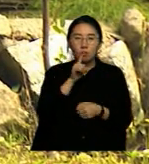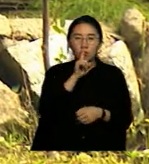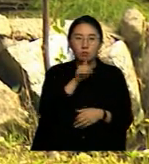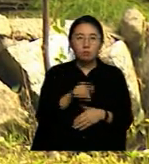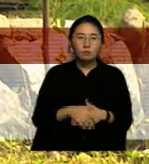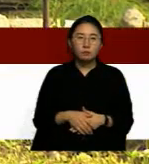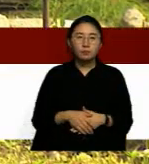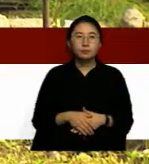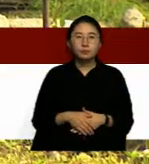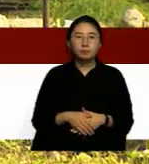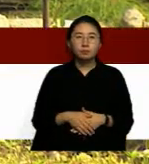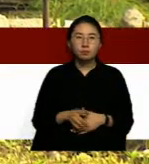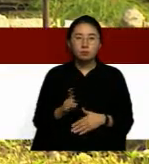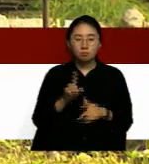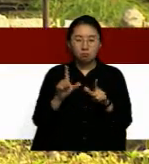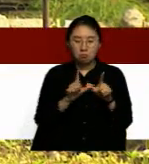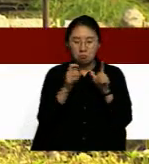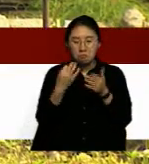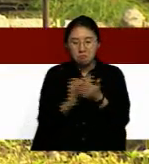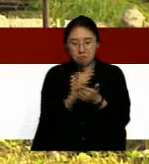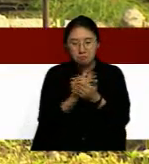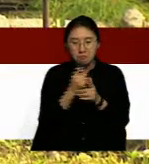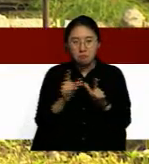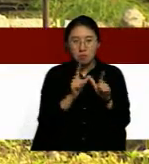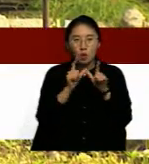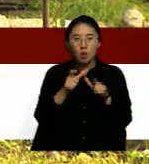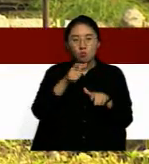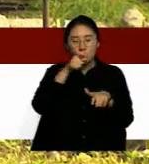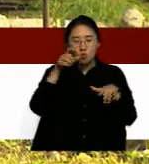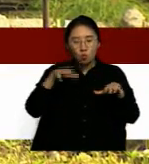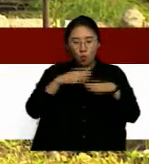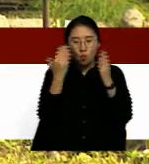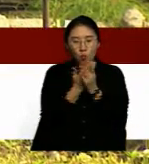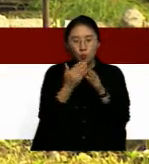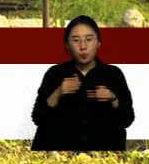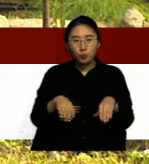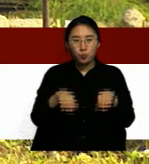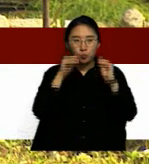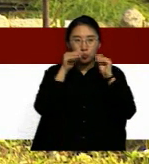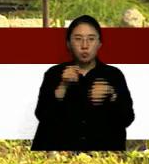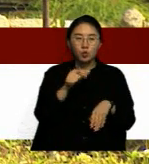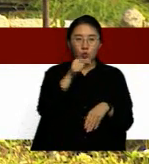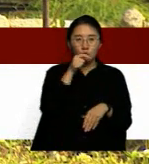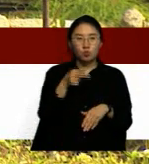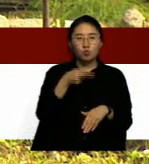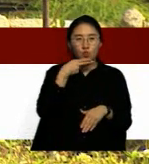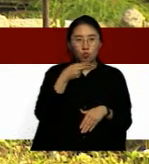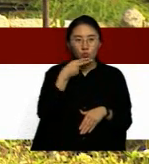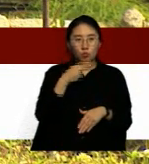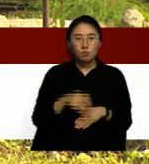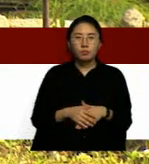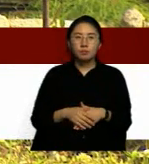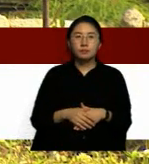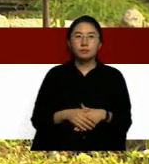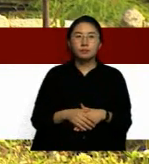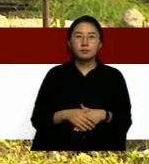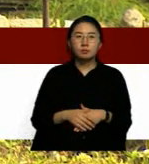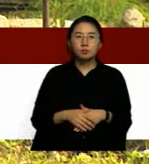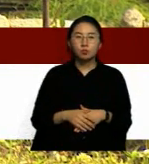하나의 유언도 생계가 달려있는데 물이 없잖아. 완전히 말르죠. 물이 여기서 뽑았는데 아예